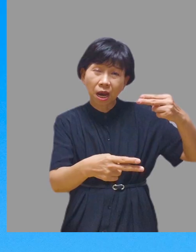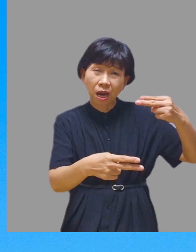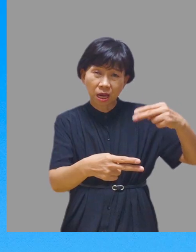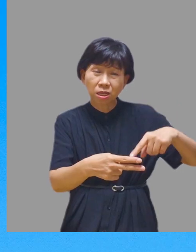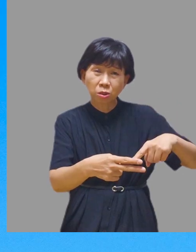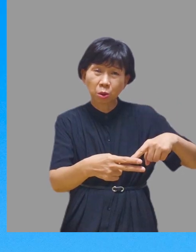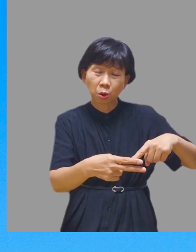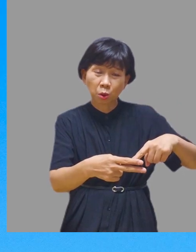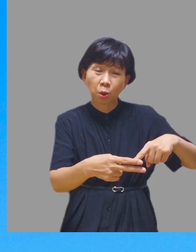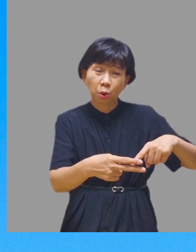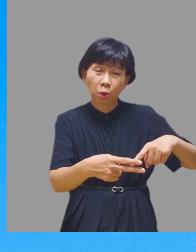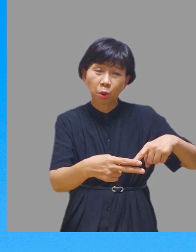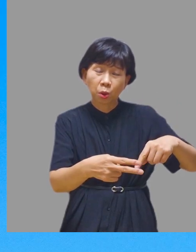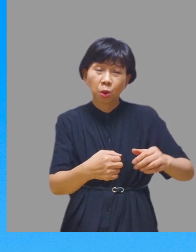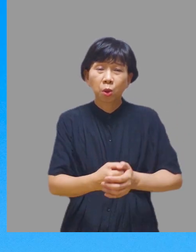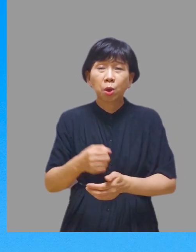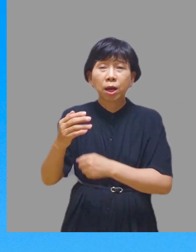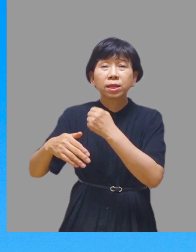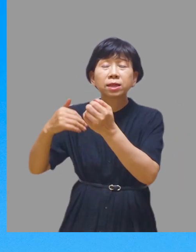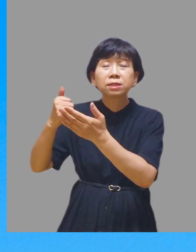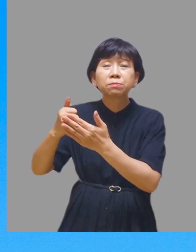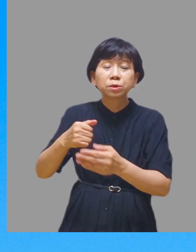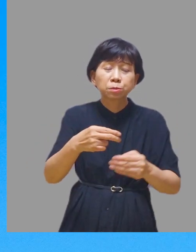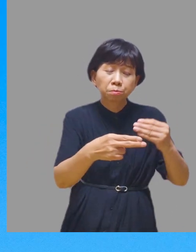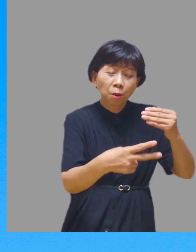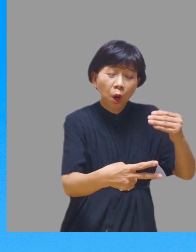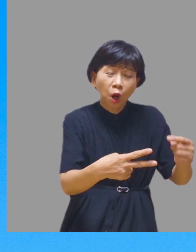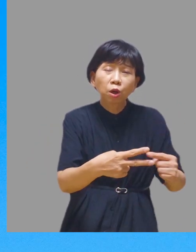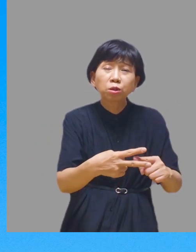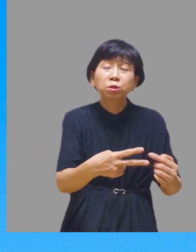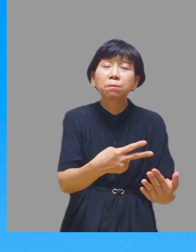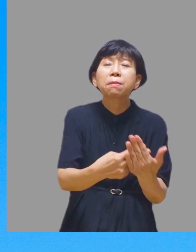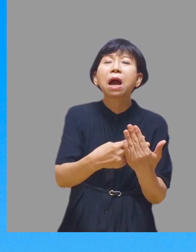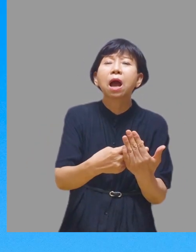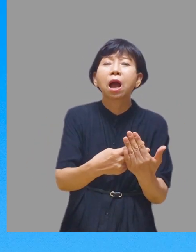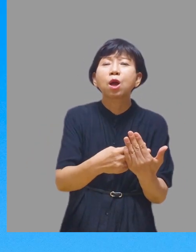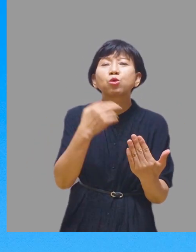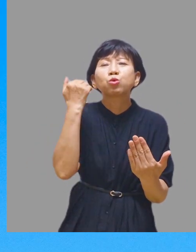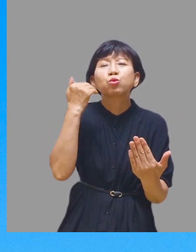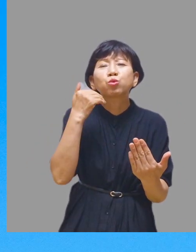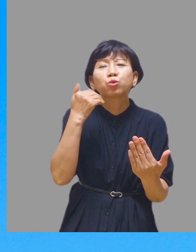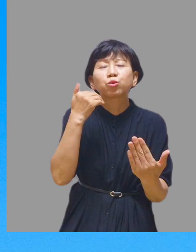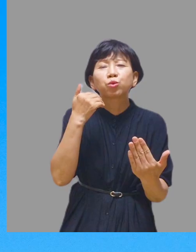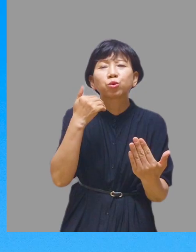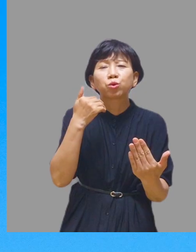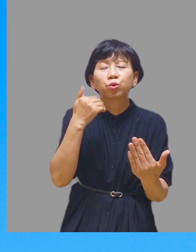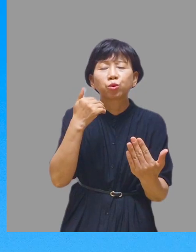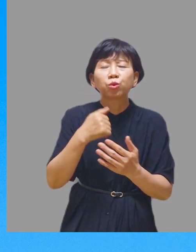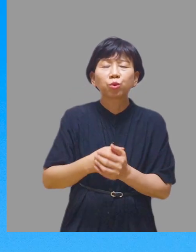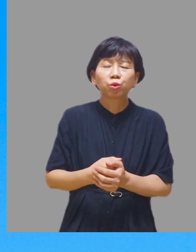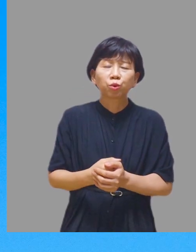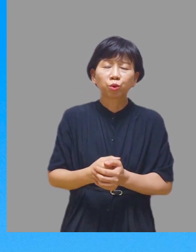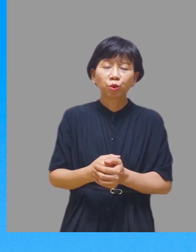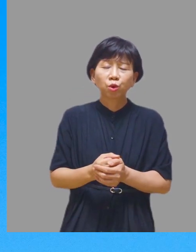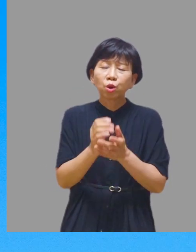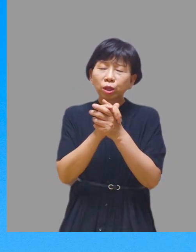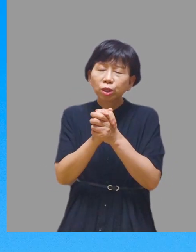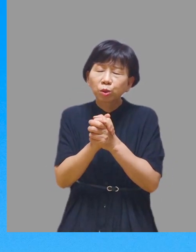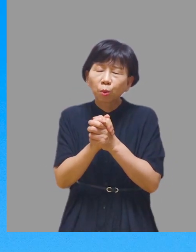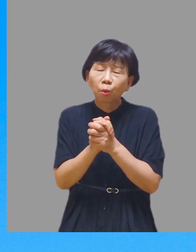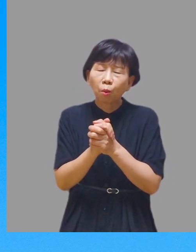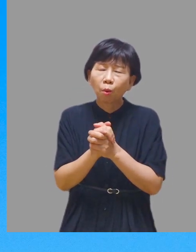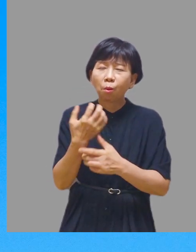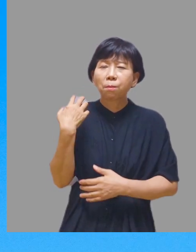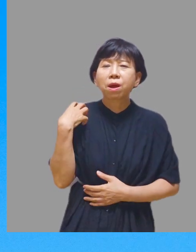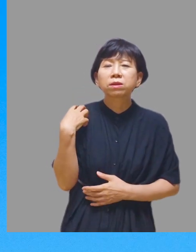가리키는 겁니다. 하나님은 바로 그 틈을 막아설 사람, 그 위험을 기도로 막아줄 사람을 찾으시는